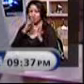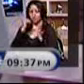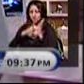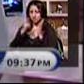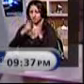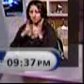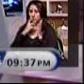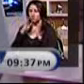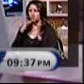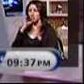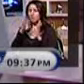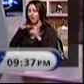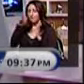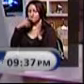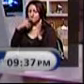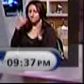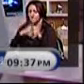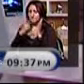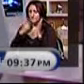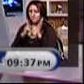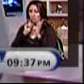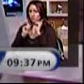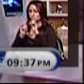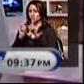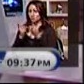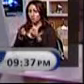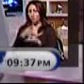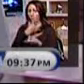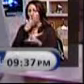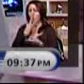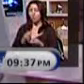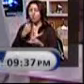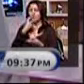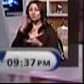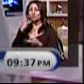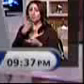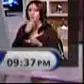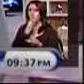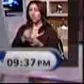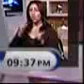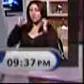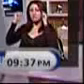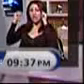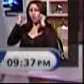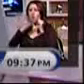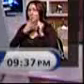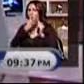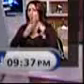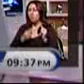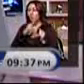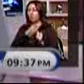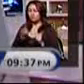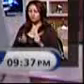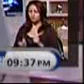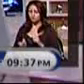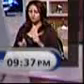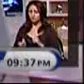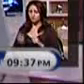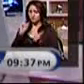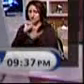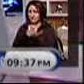يعني شباب كفاية دول نخب؟ دول هم دول اللي عملوا الثورة اساسا ومش عايزين حاجة، واخد بالك؟ واللي ملقى فيهم